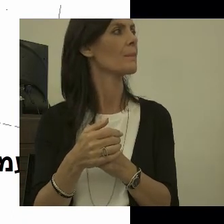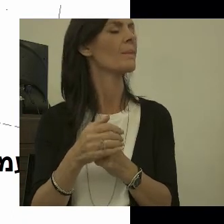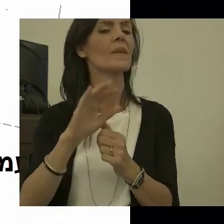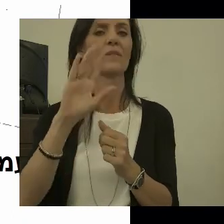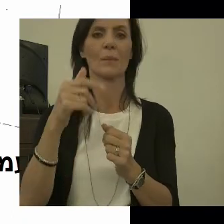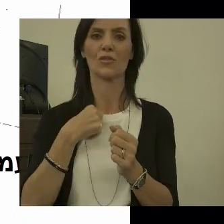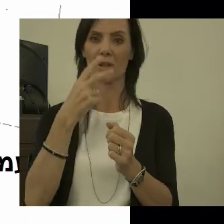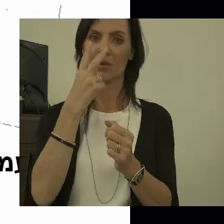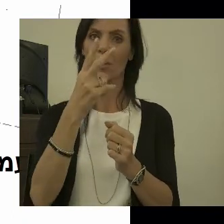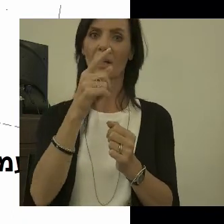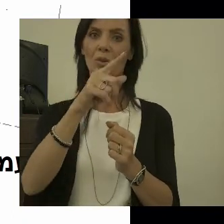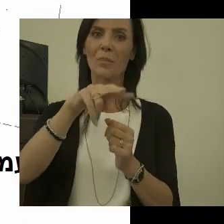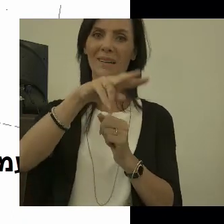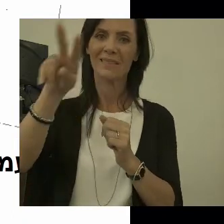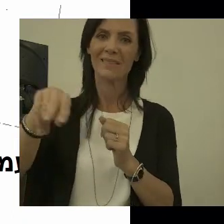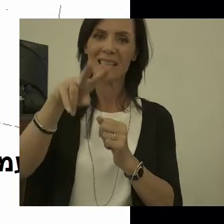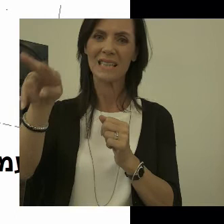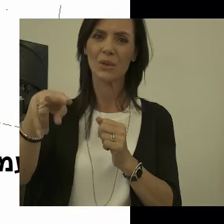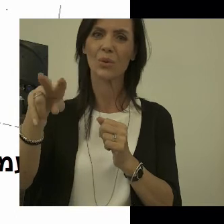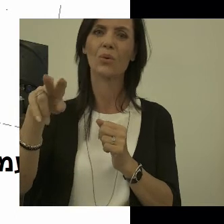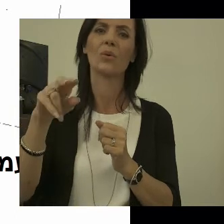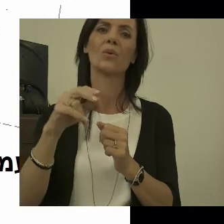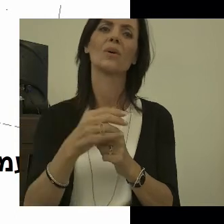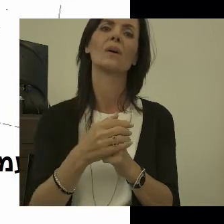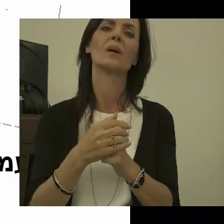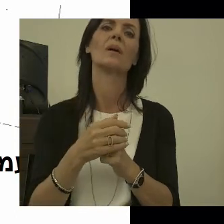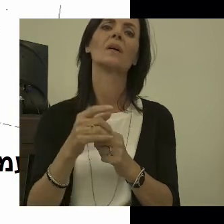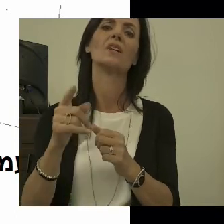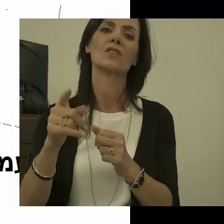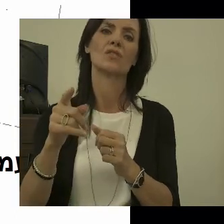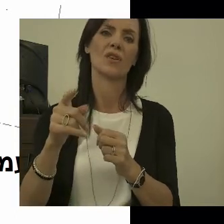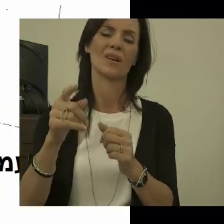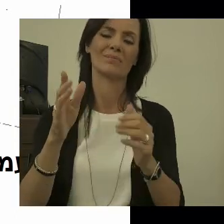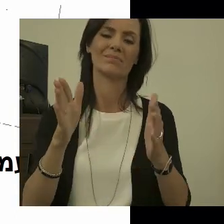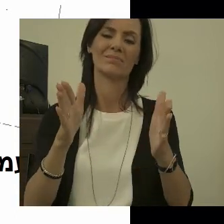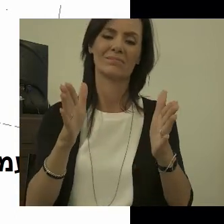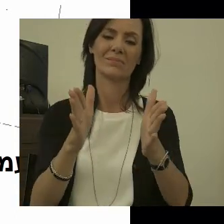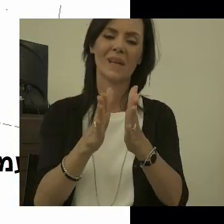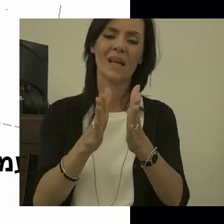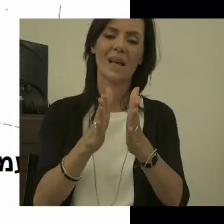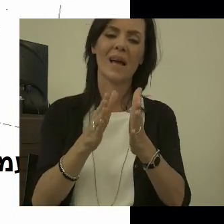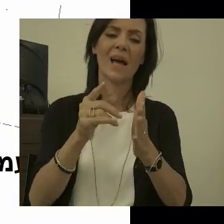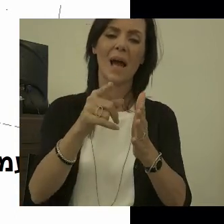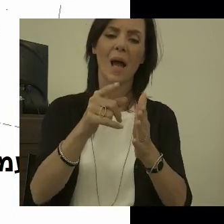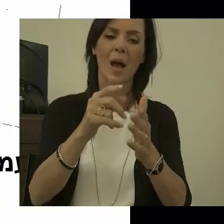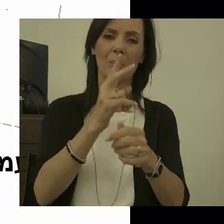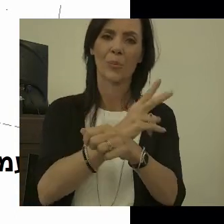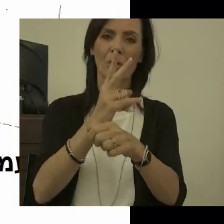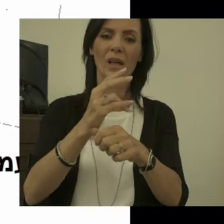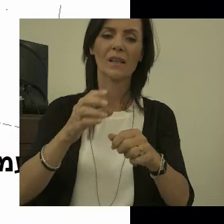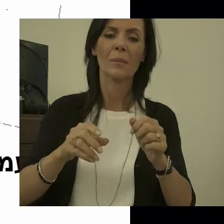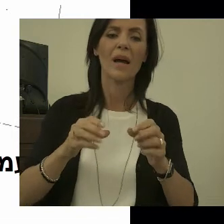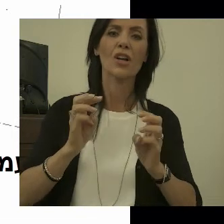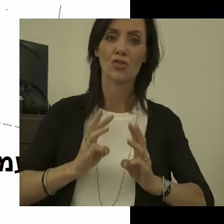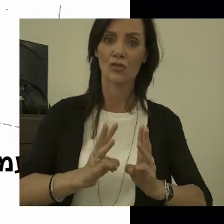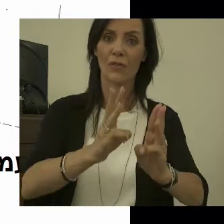מה שראינו בסיור, אני ישר ניגש לעניין, זה שהממשק של הפרויקט עם השביל הוא